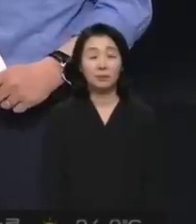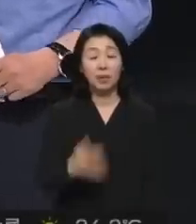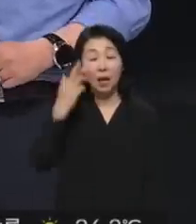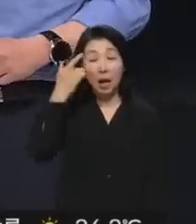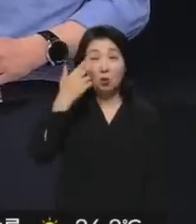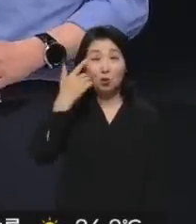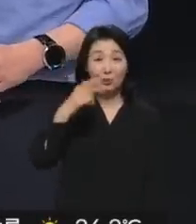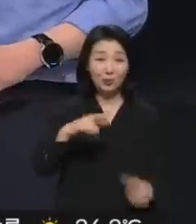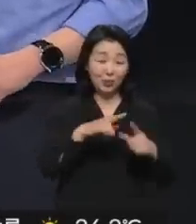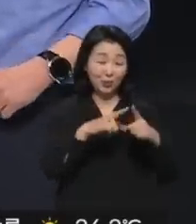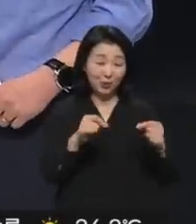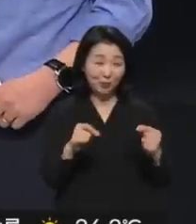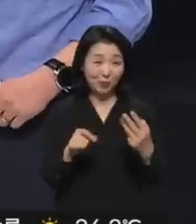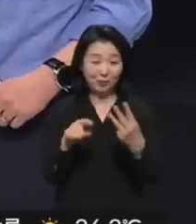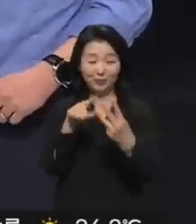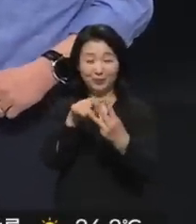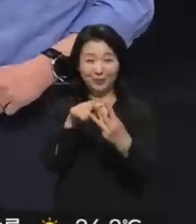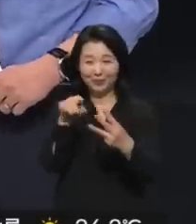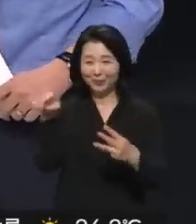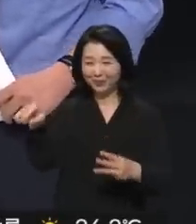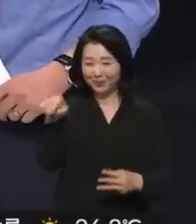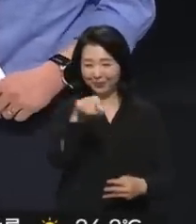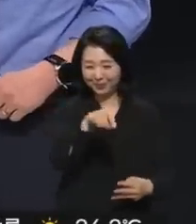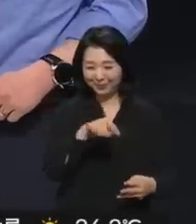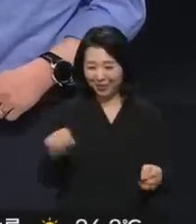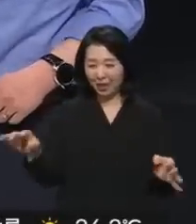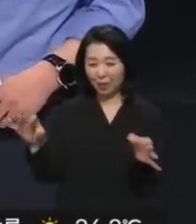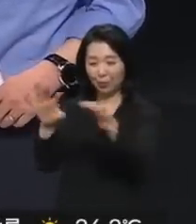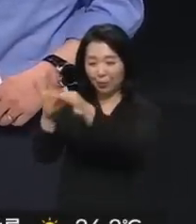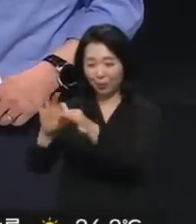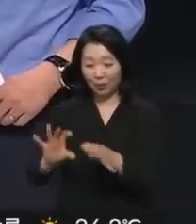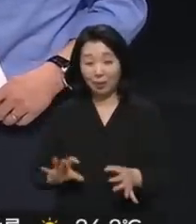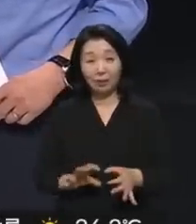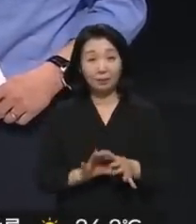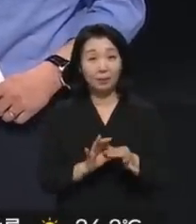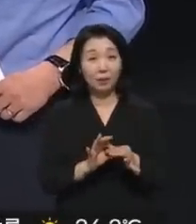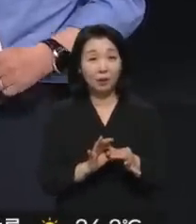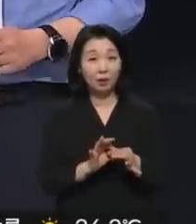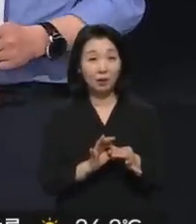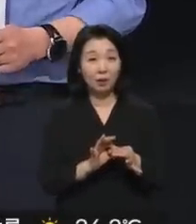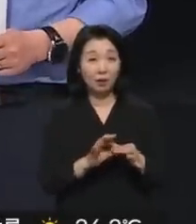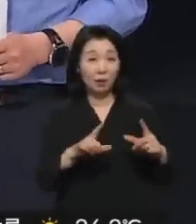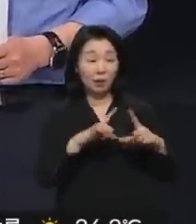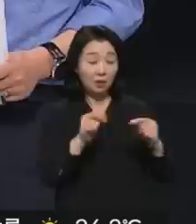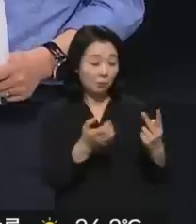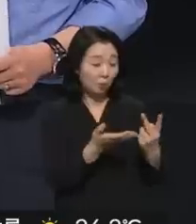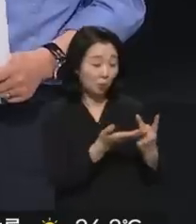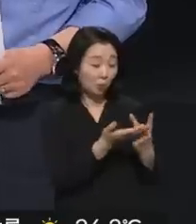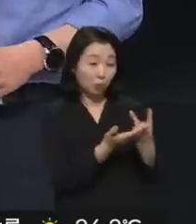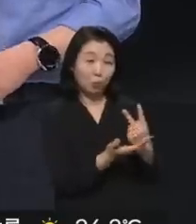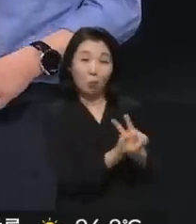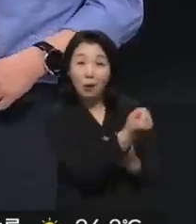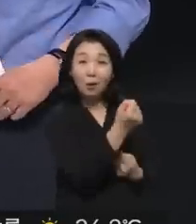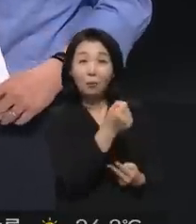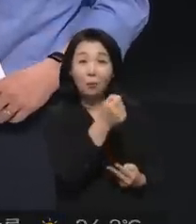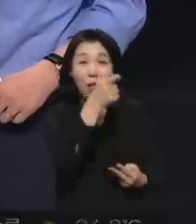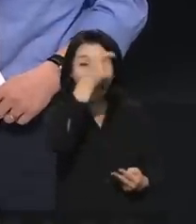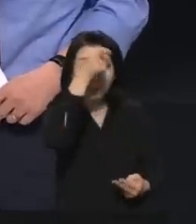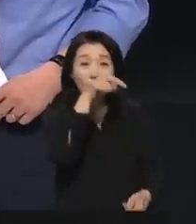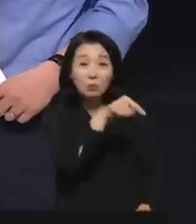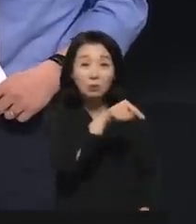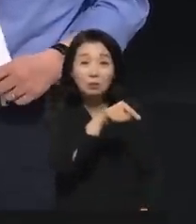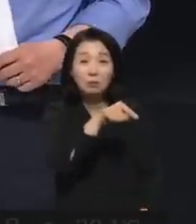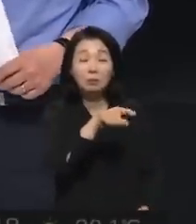한미일 삼각 동맹의 결과 일본이 고유 영토라고 주장하는 독도에서 이런 일까지 벌어질 수 있다는 지적도